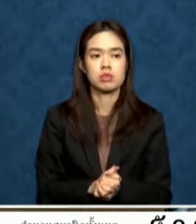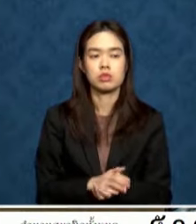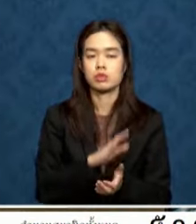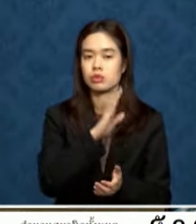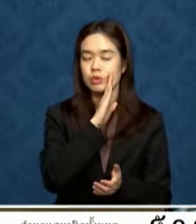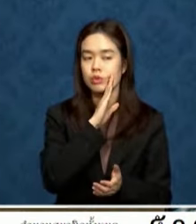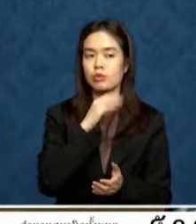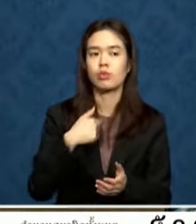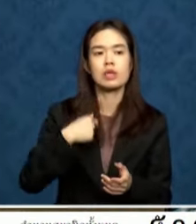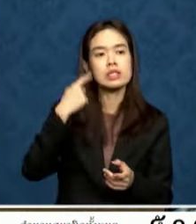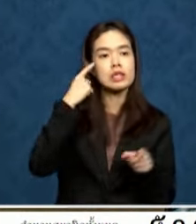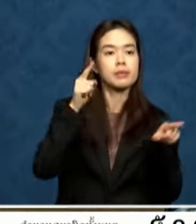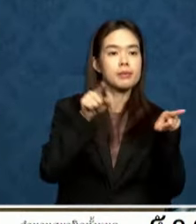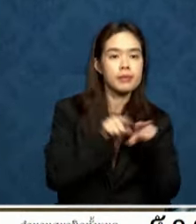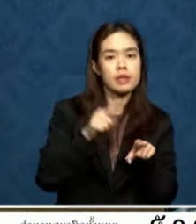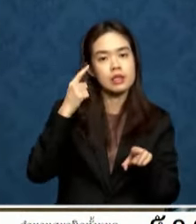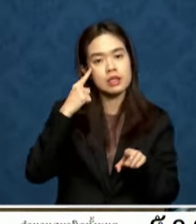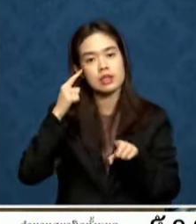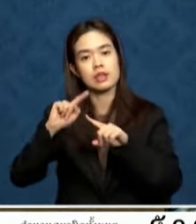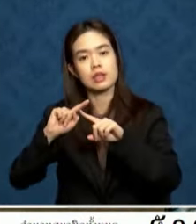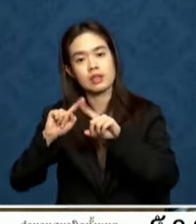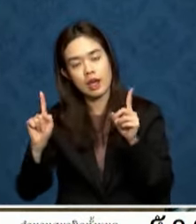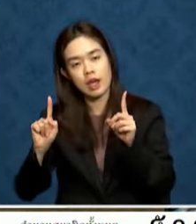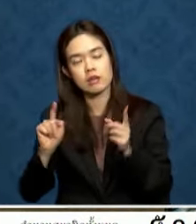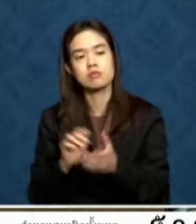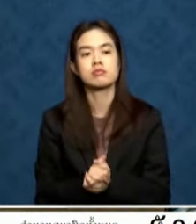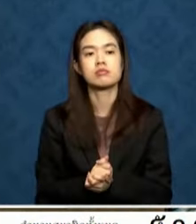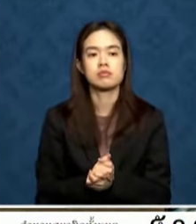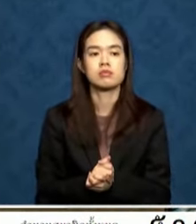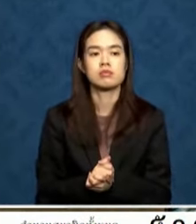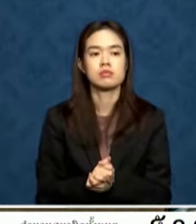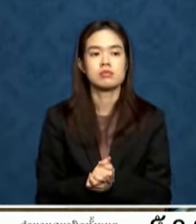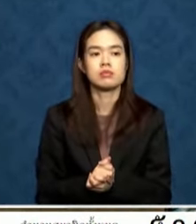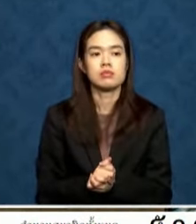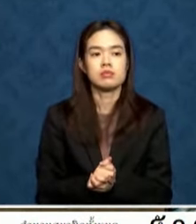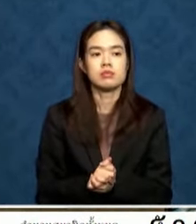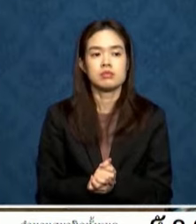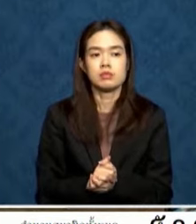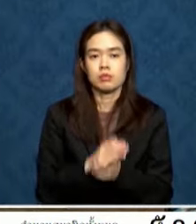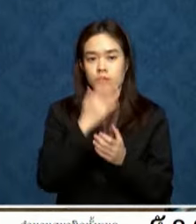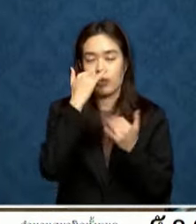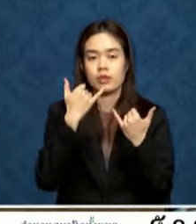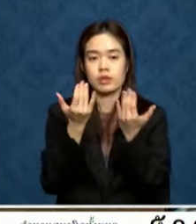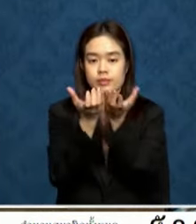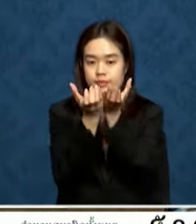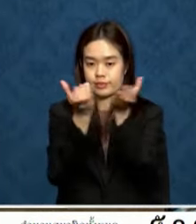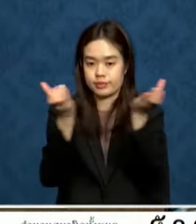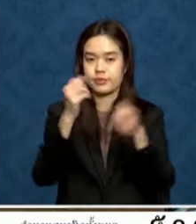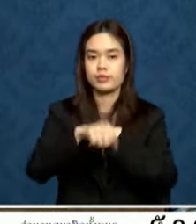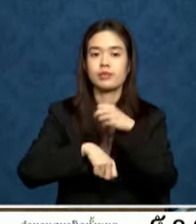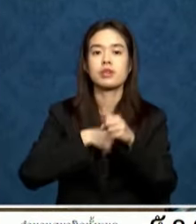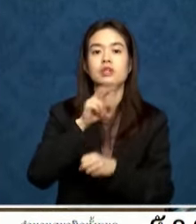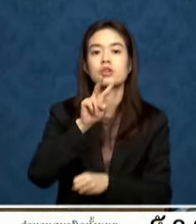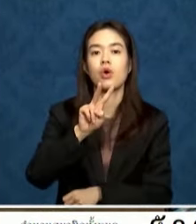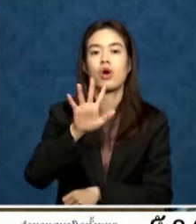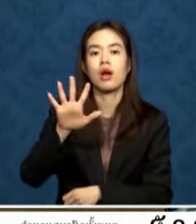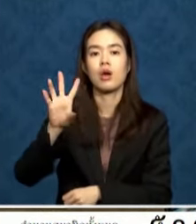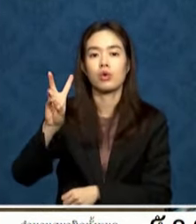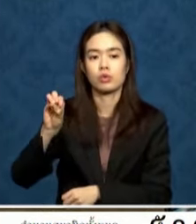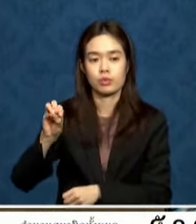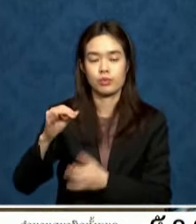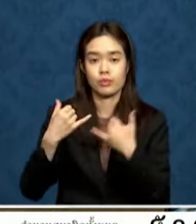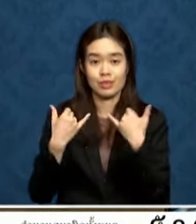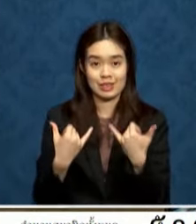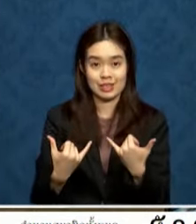อบหรือไม่เห็นชอบร่างรัฐธรรมนูญที่เป็นตัวแม่คือร่างรัฐธรรมนูญฉบับปัจจุบันฉบับปี60นี้ใ